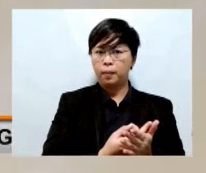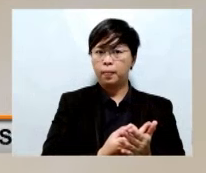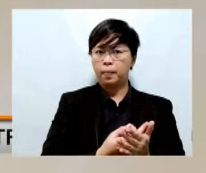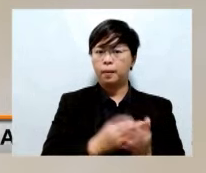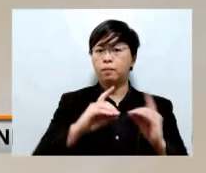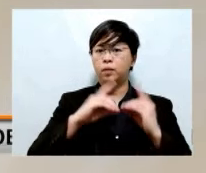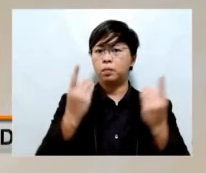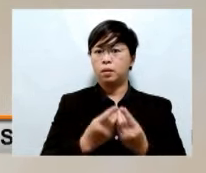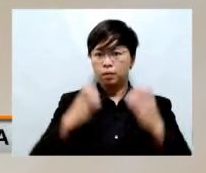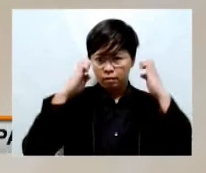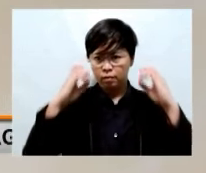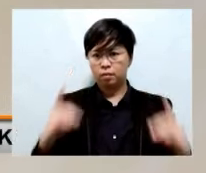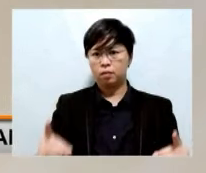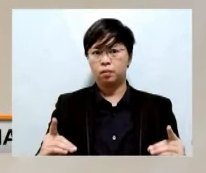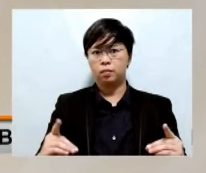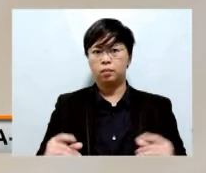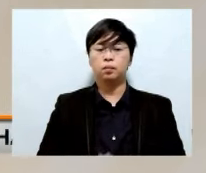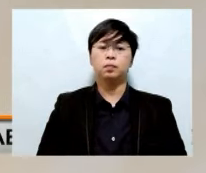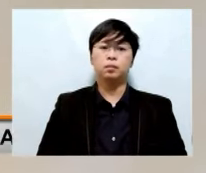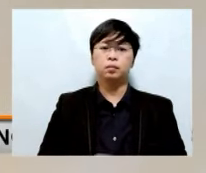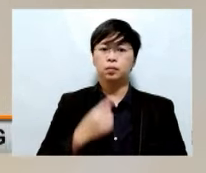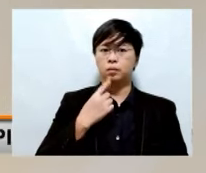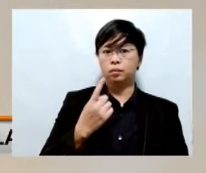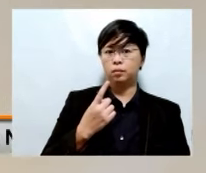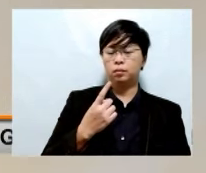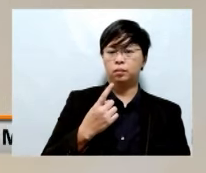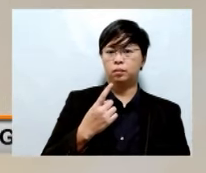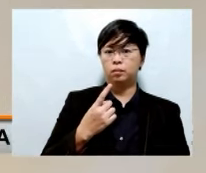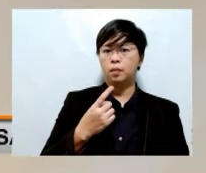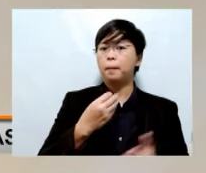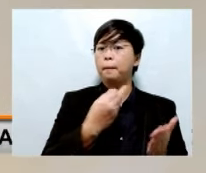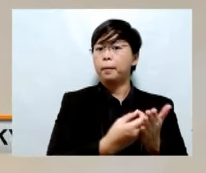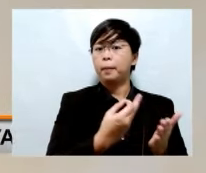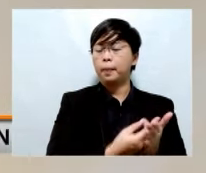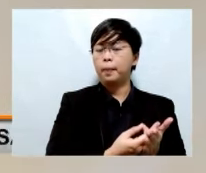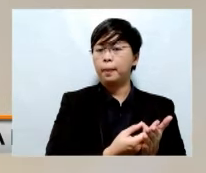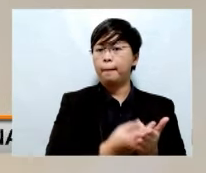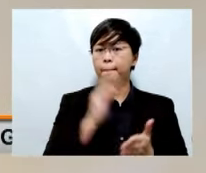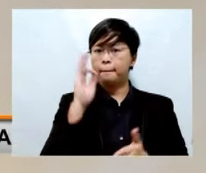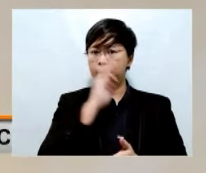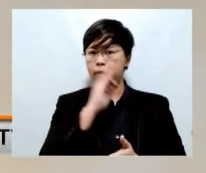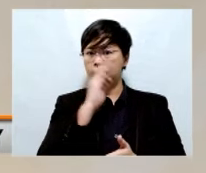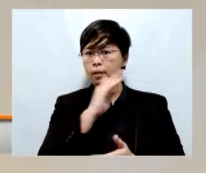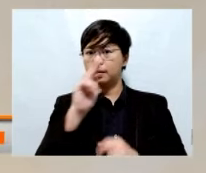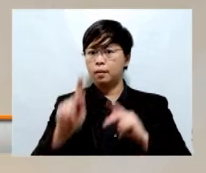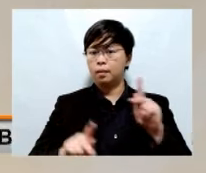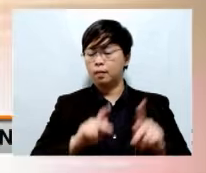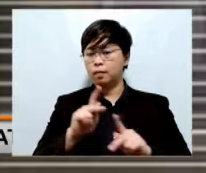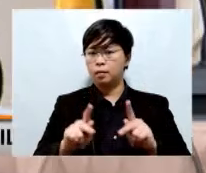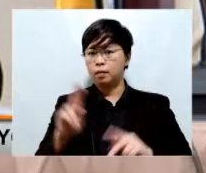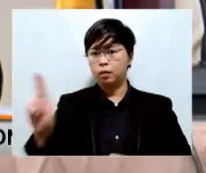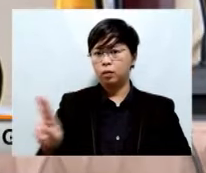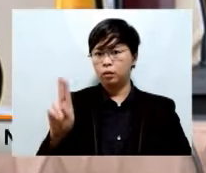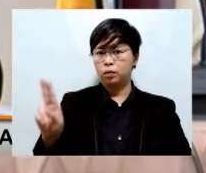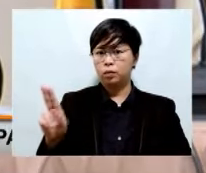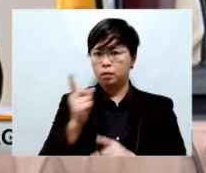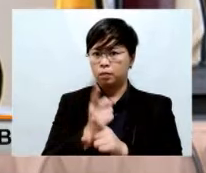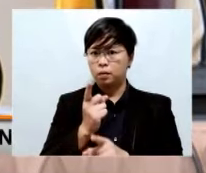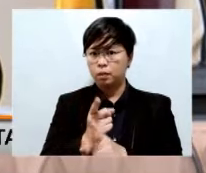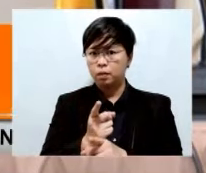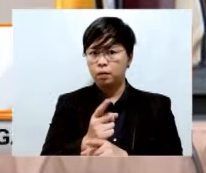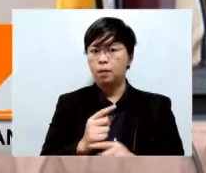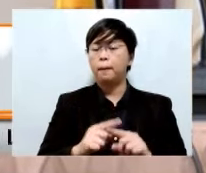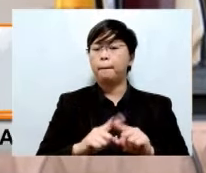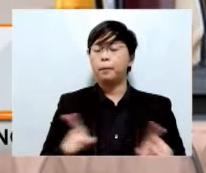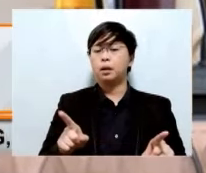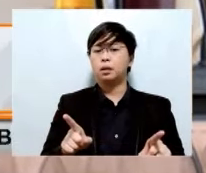Speaker Aurelio Dong Gonzales, pera ito ng taong bayan kaya kailangang tiyaking nagagamit ito ng tama. Pero sabi naman ni House